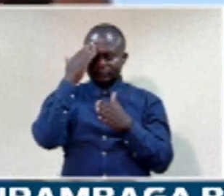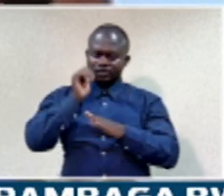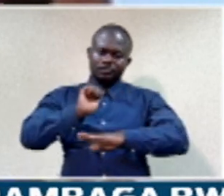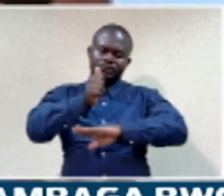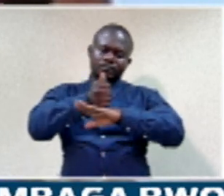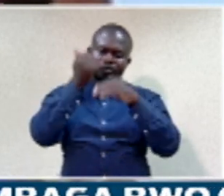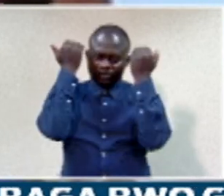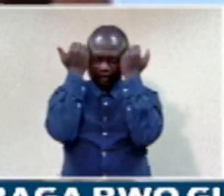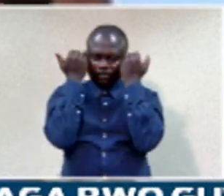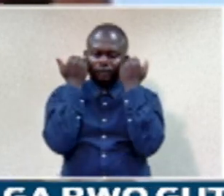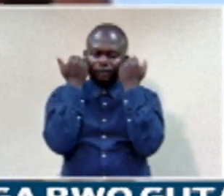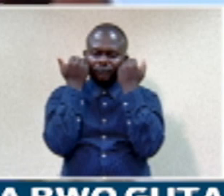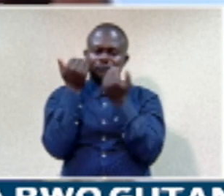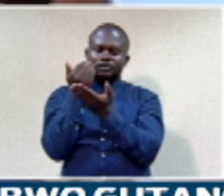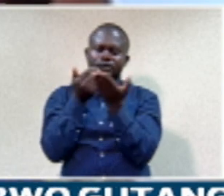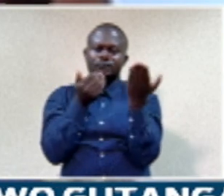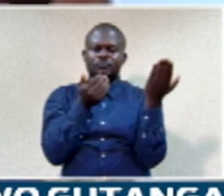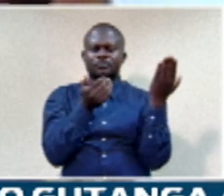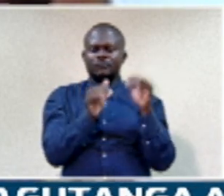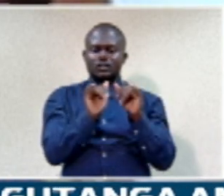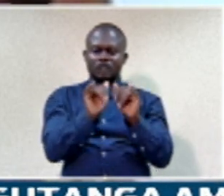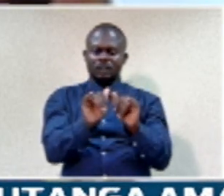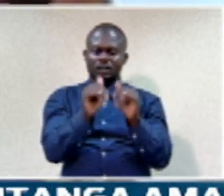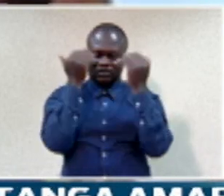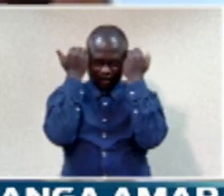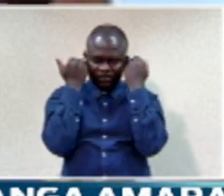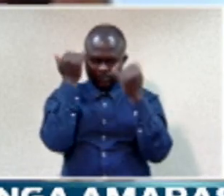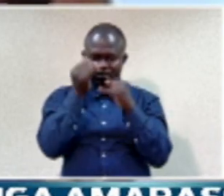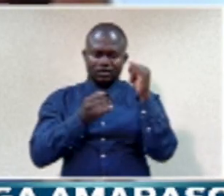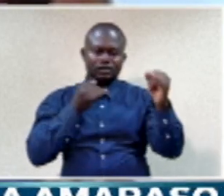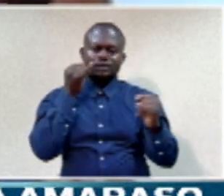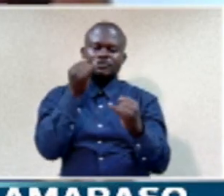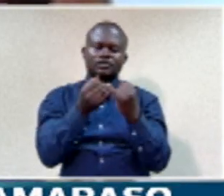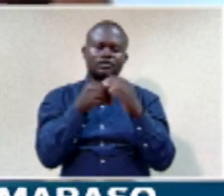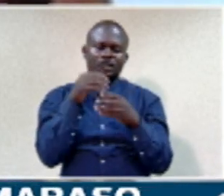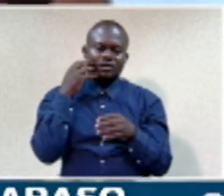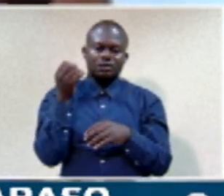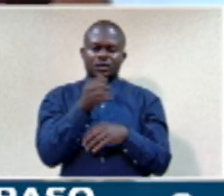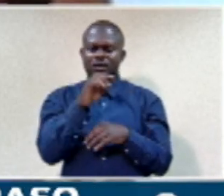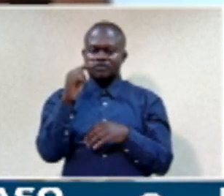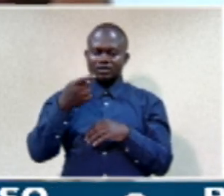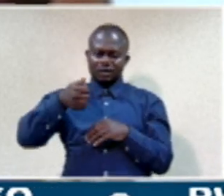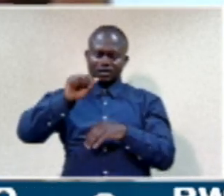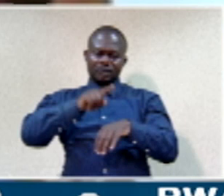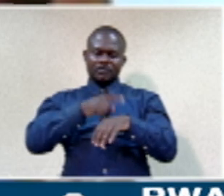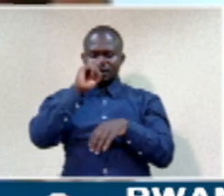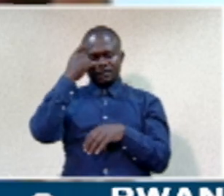imushyikirize urukiko urugereko rwasigariyeho urukiko mpuzamahanga mu kwezi kumwe n'icyo gihe leta